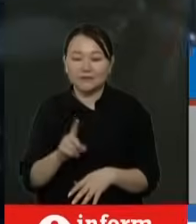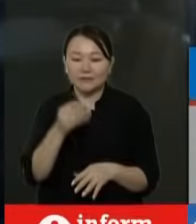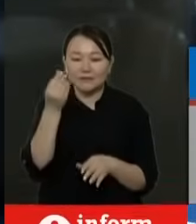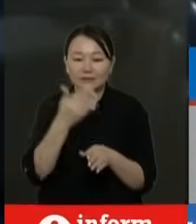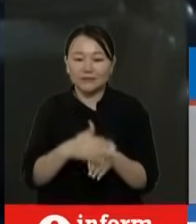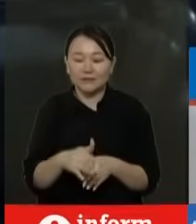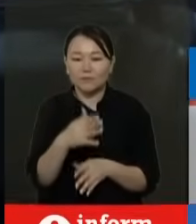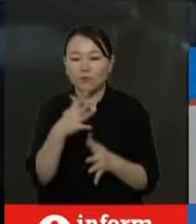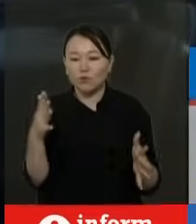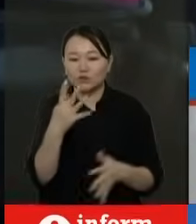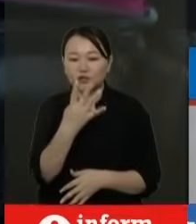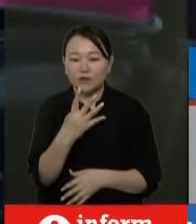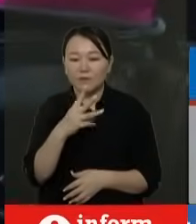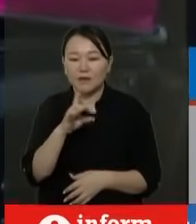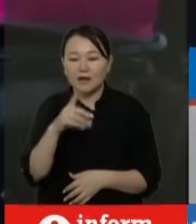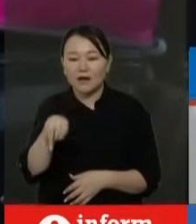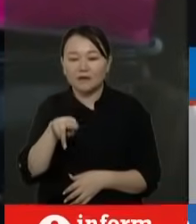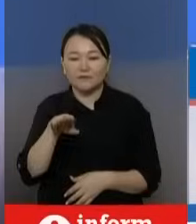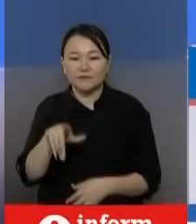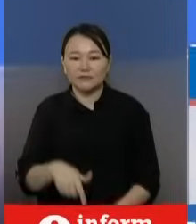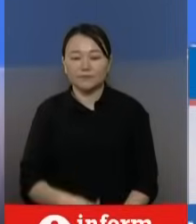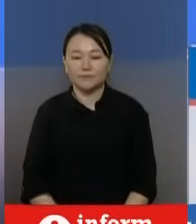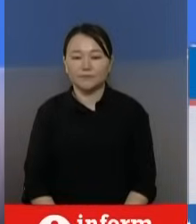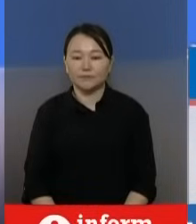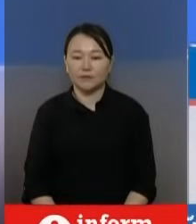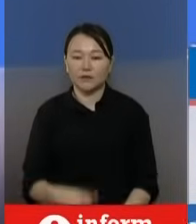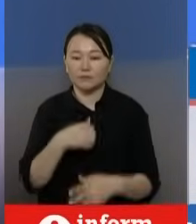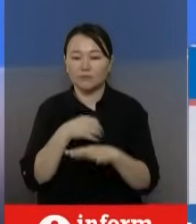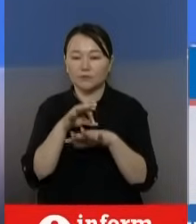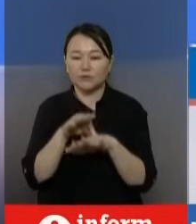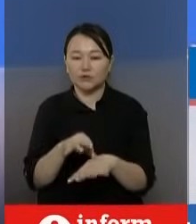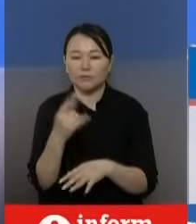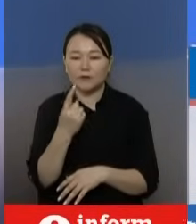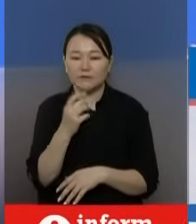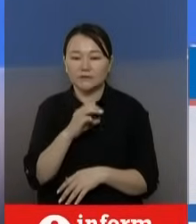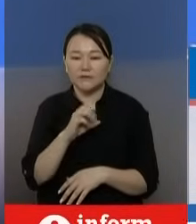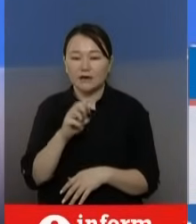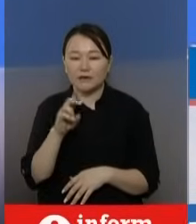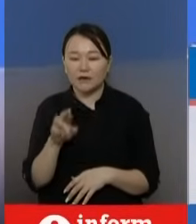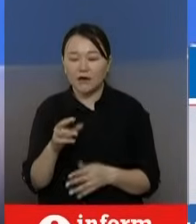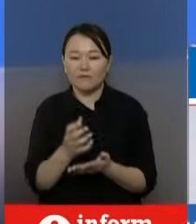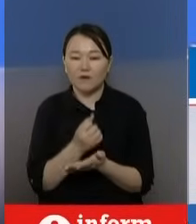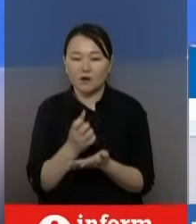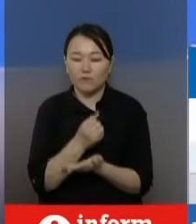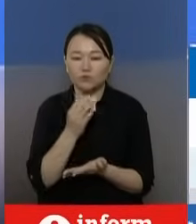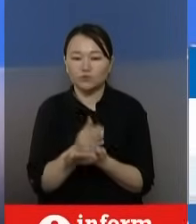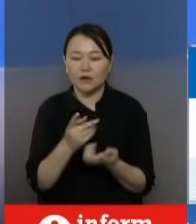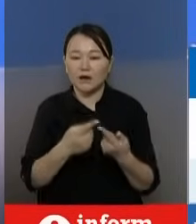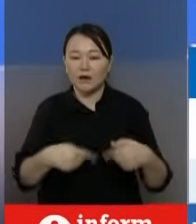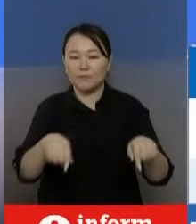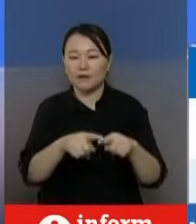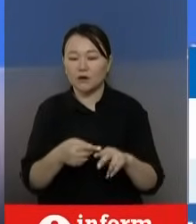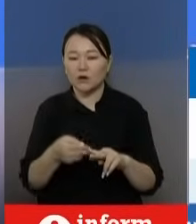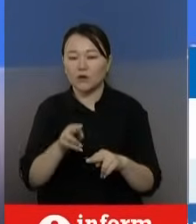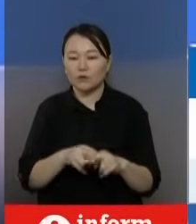более 4 миллиардов тенге. Мы прошли первую стадию. Есть выявленные уже объекты, да, по